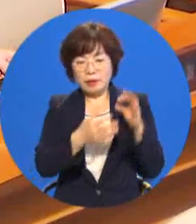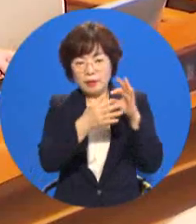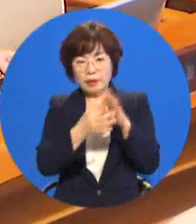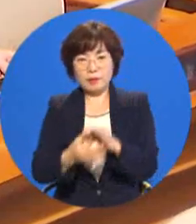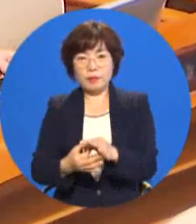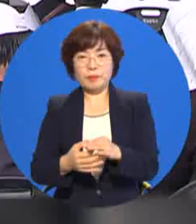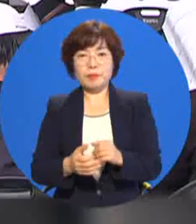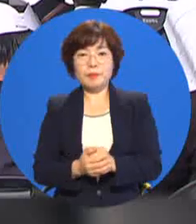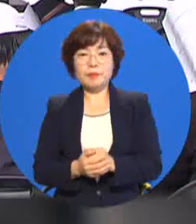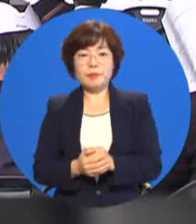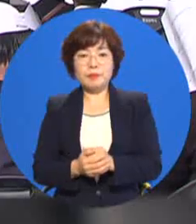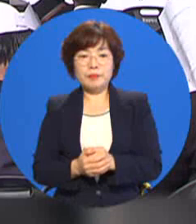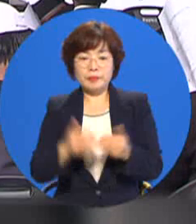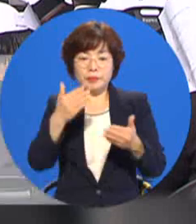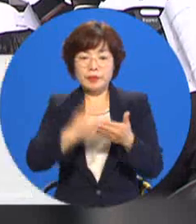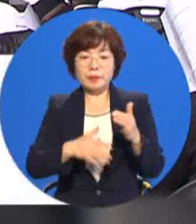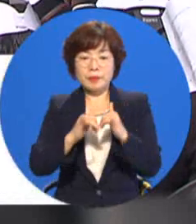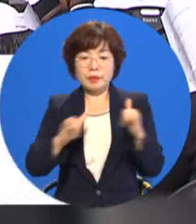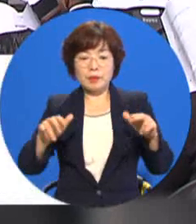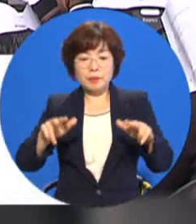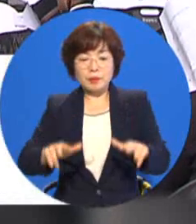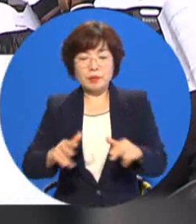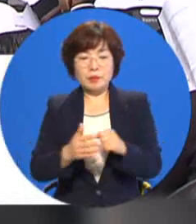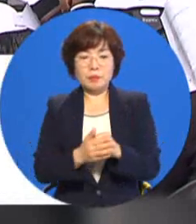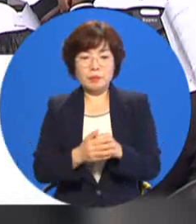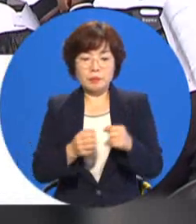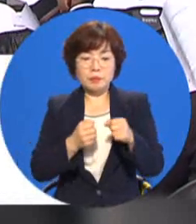않았습니다. 유족분들이 지금